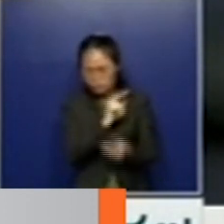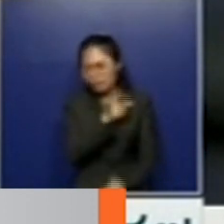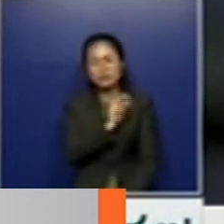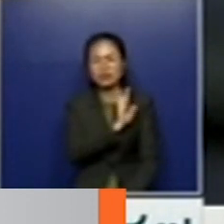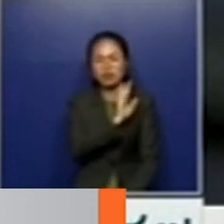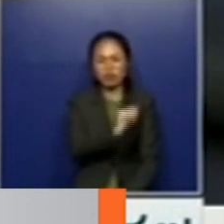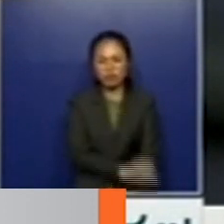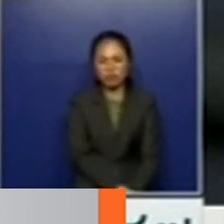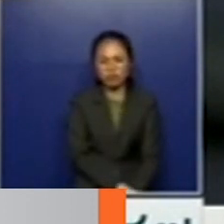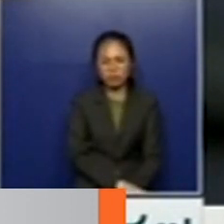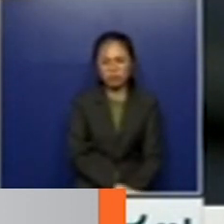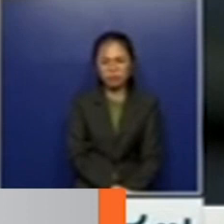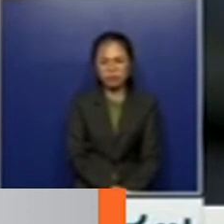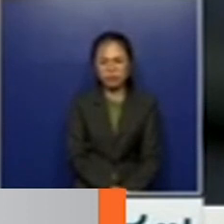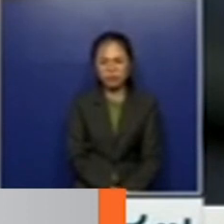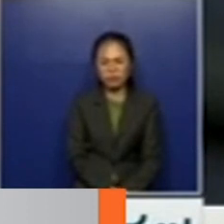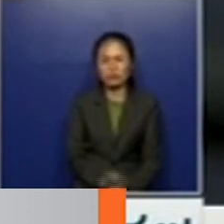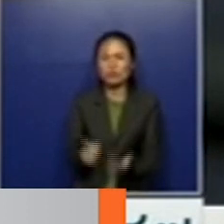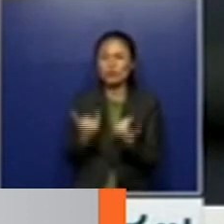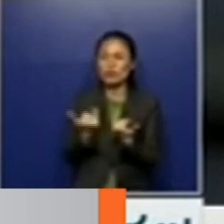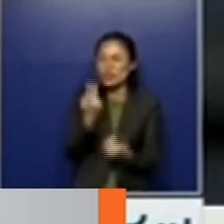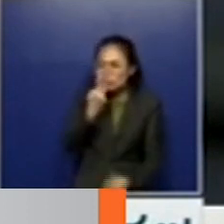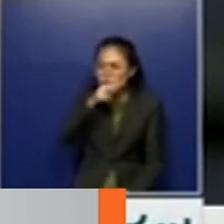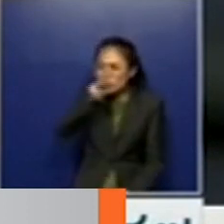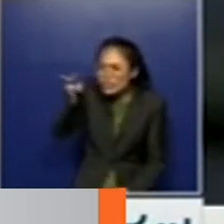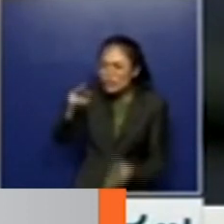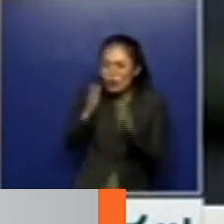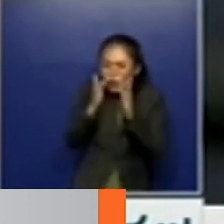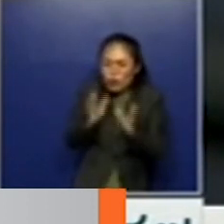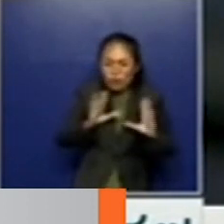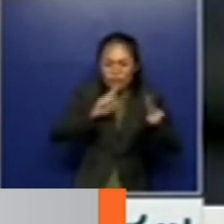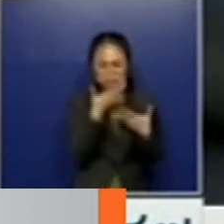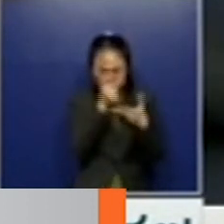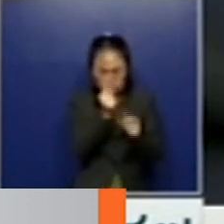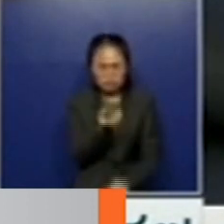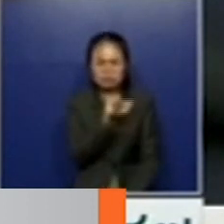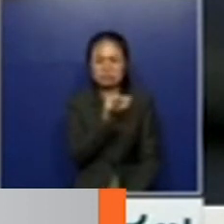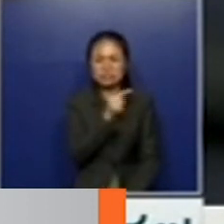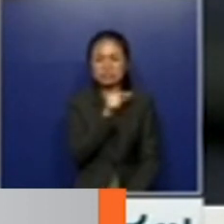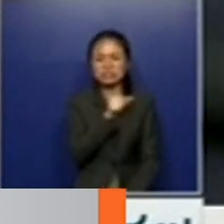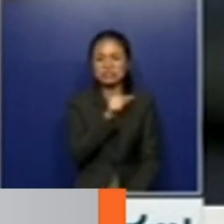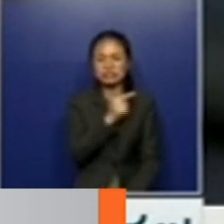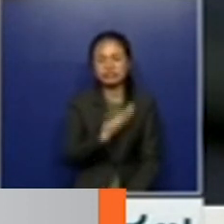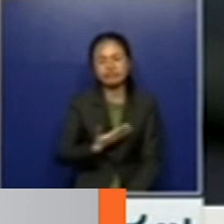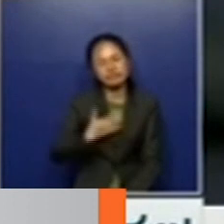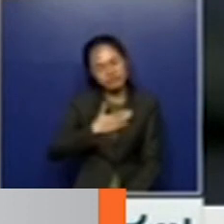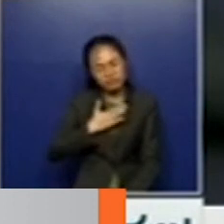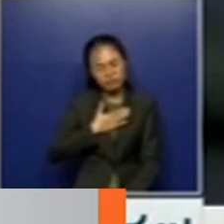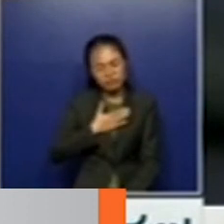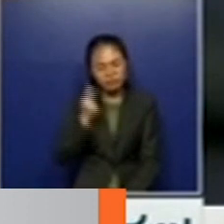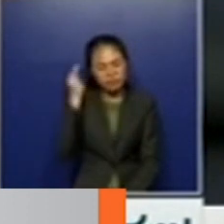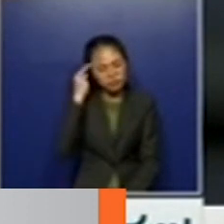องไปฮะท่านบอกมันก็ตรายางจริงๆก็ดูหลงเหลงมากไม่มีใครสนใจเพราะนั้นพวกผมเองเนี่ยไม่สามารถที่